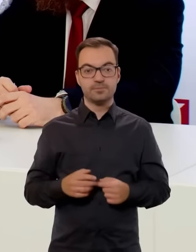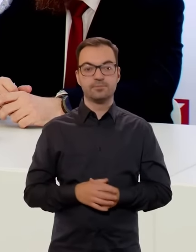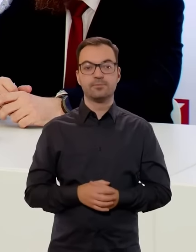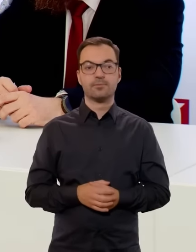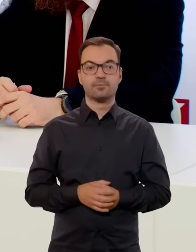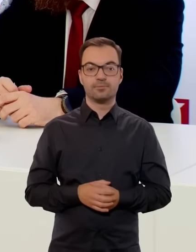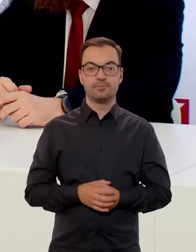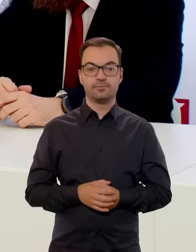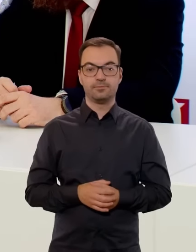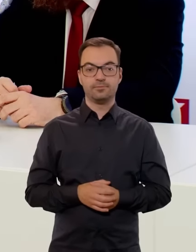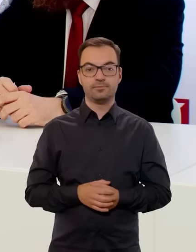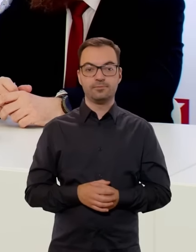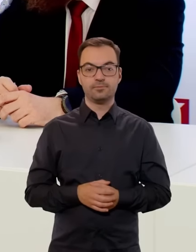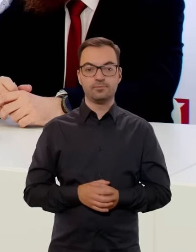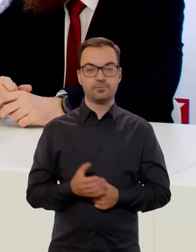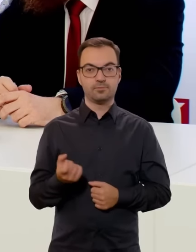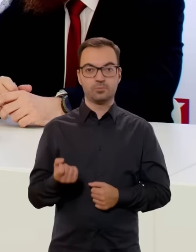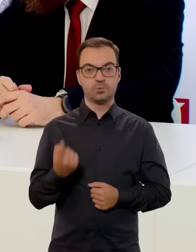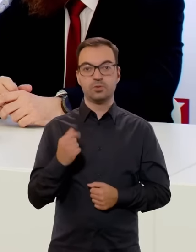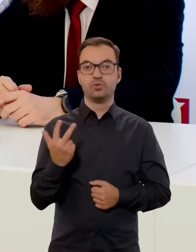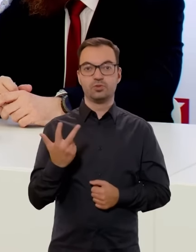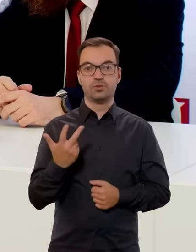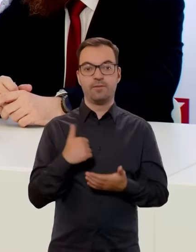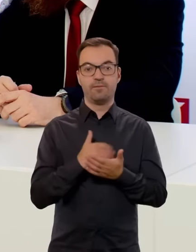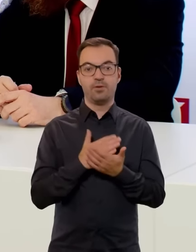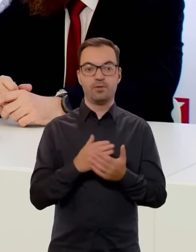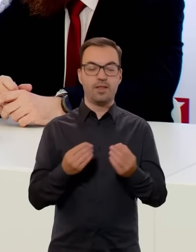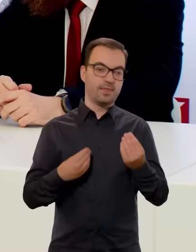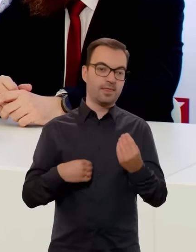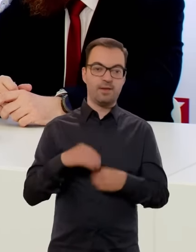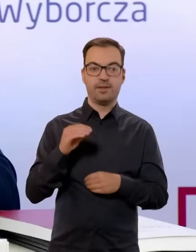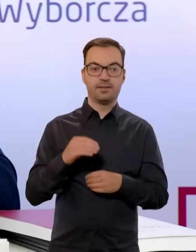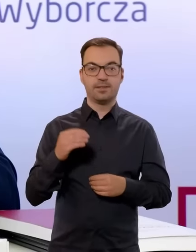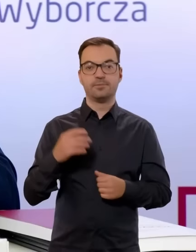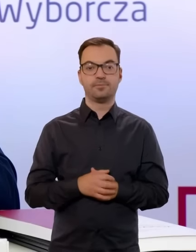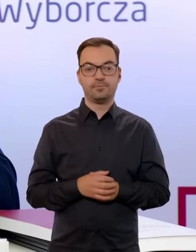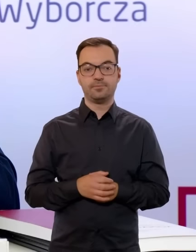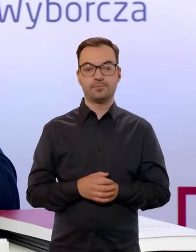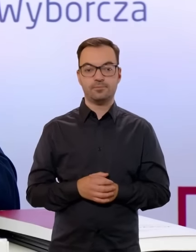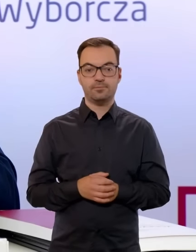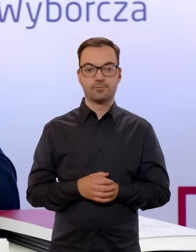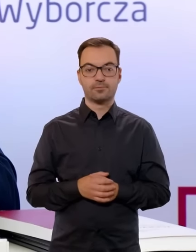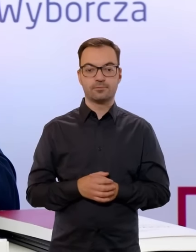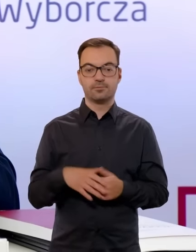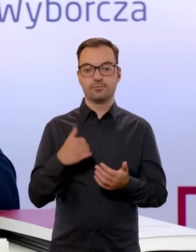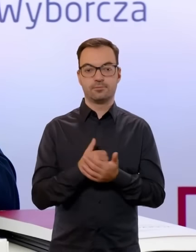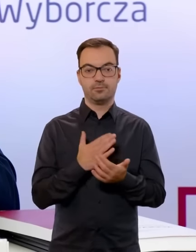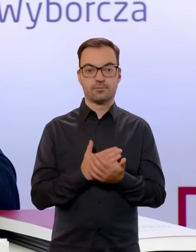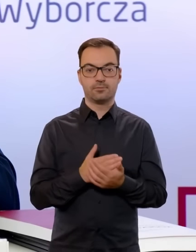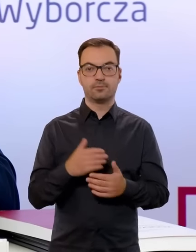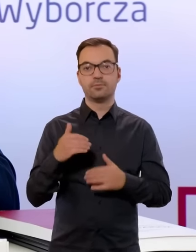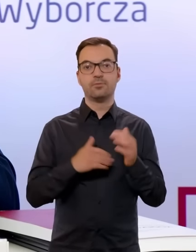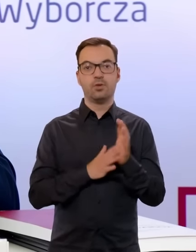województw, to wyróżniają się trzy województwa z najwyższą frekwencją, mianowicie